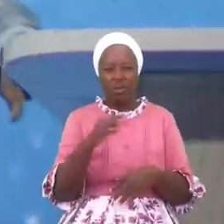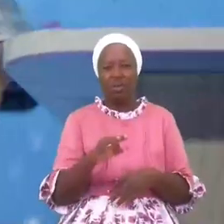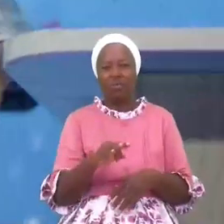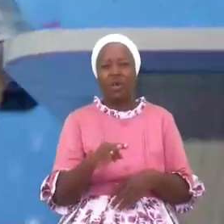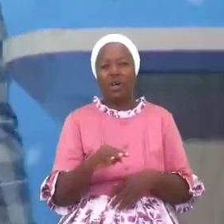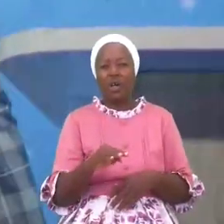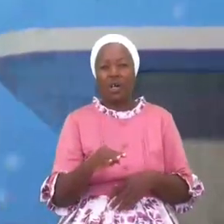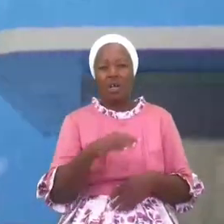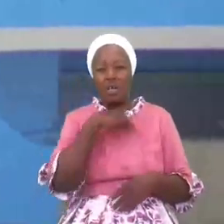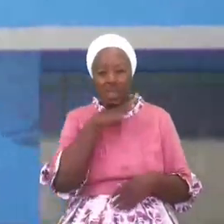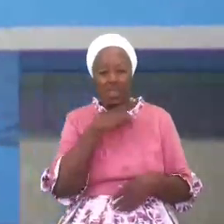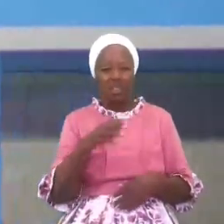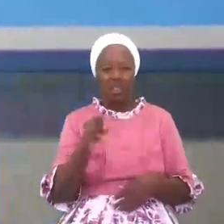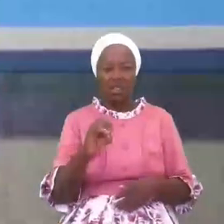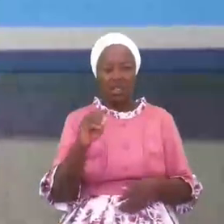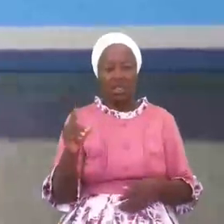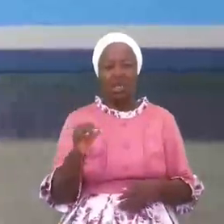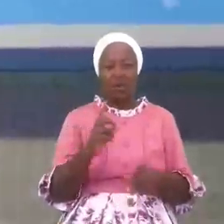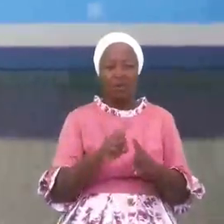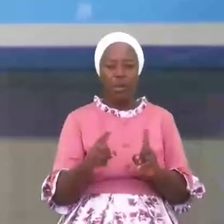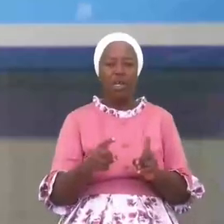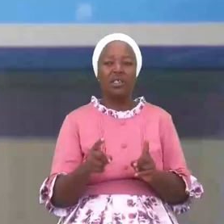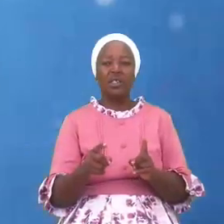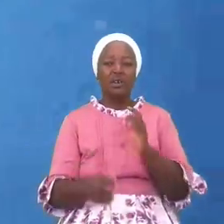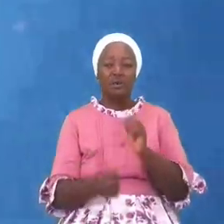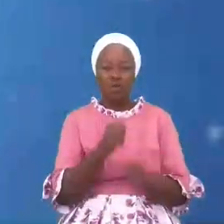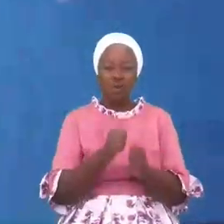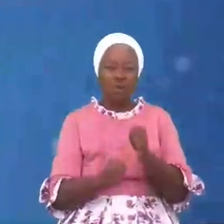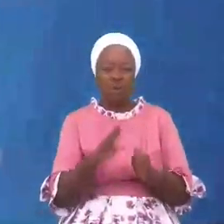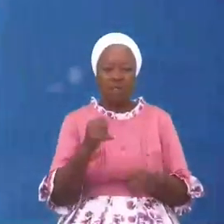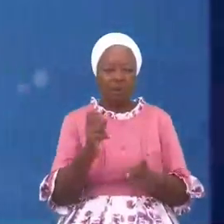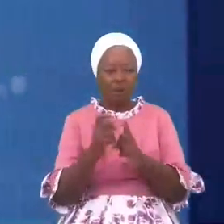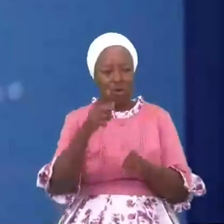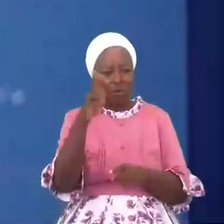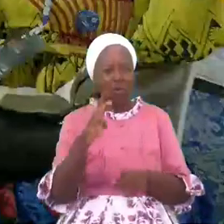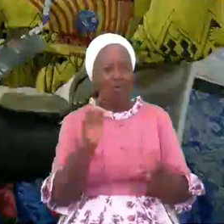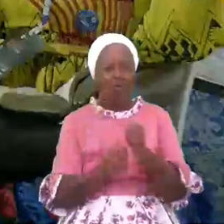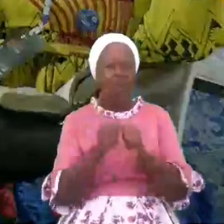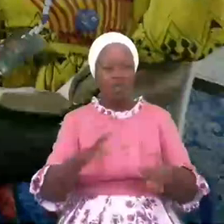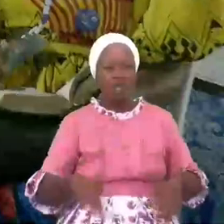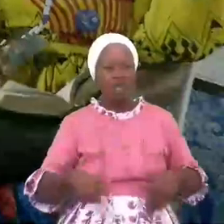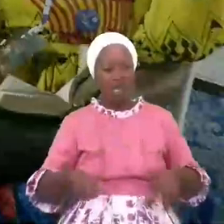une semence incorruptible, par la parole vivante et permanente de Dieu.